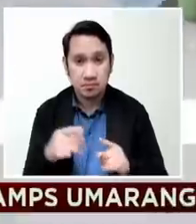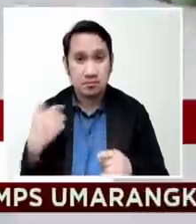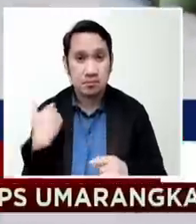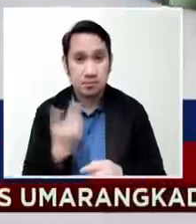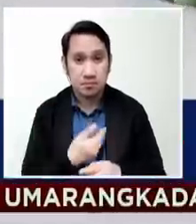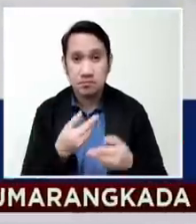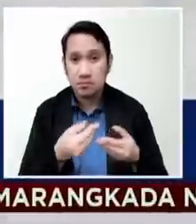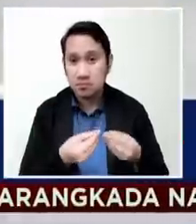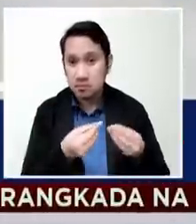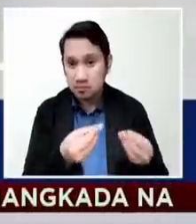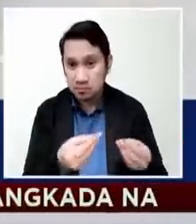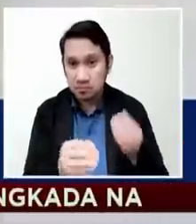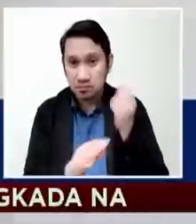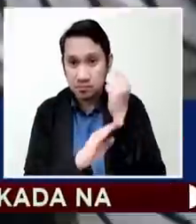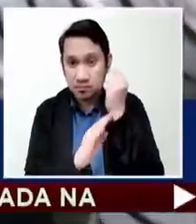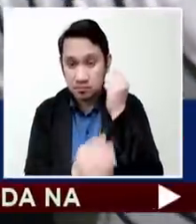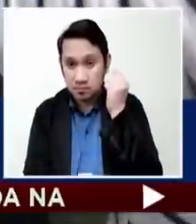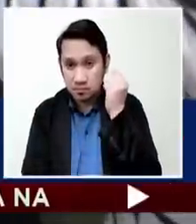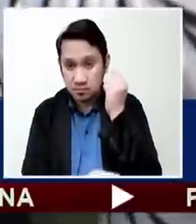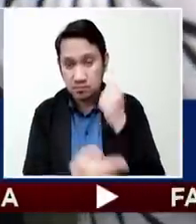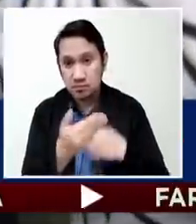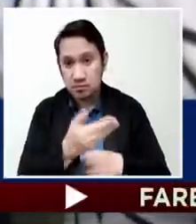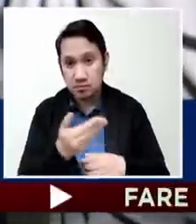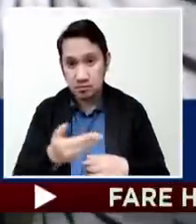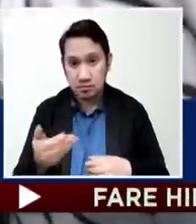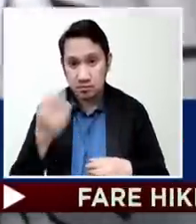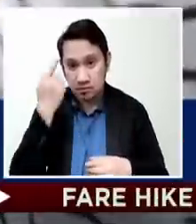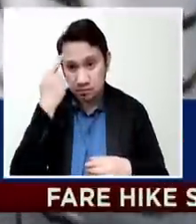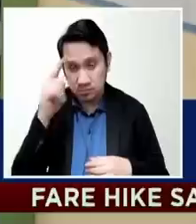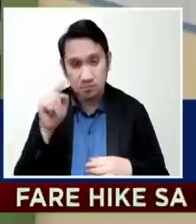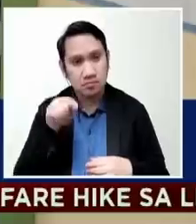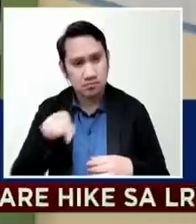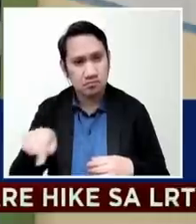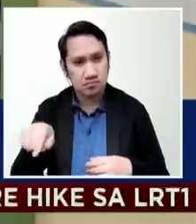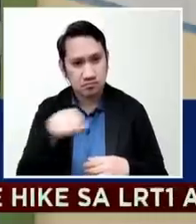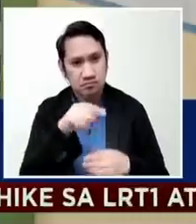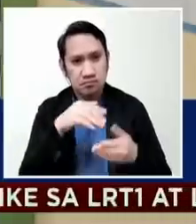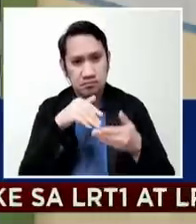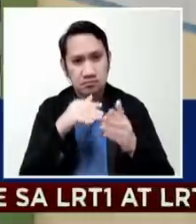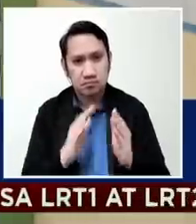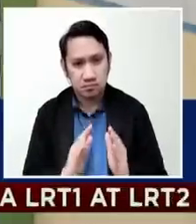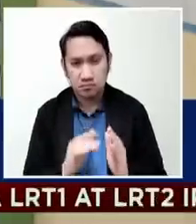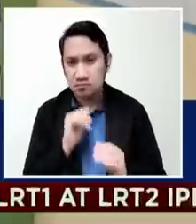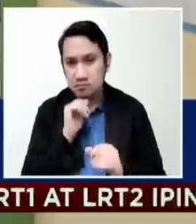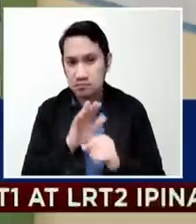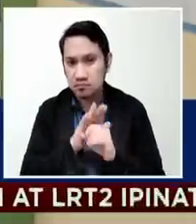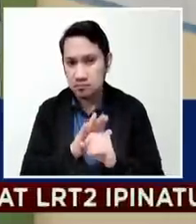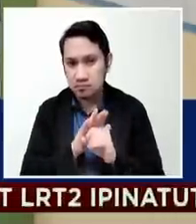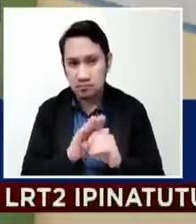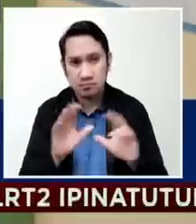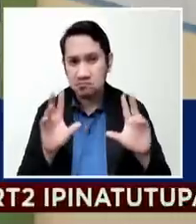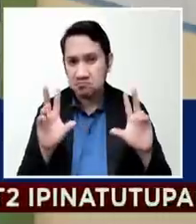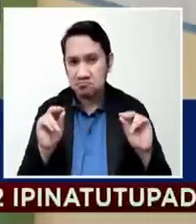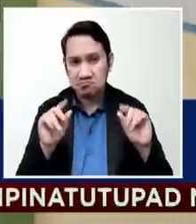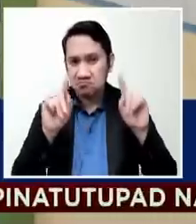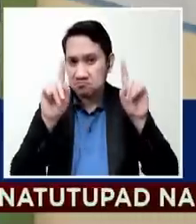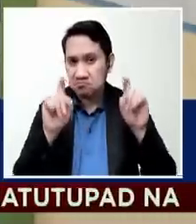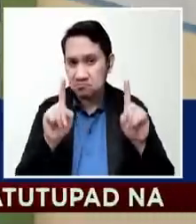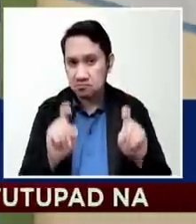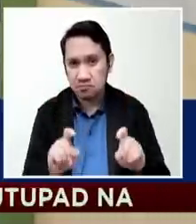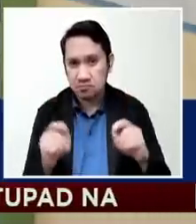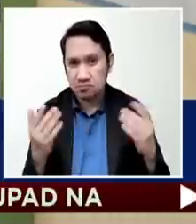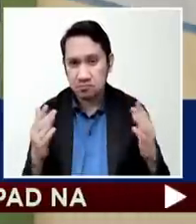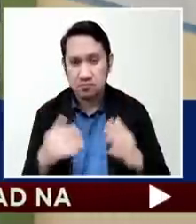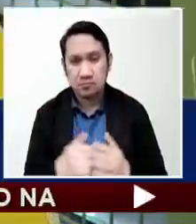mga bags, school supplies sa mga bata. Hindi ganoon ka pressure kasi there's no test na nangyayari